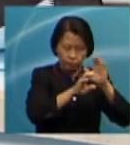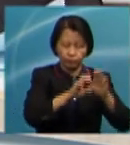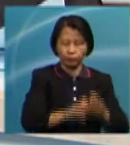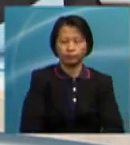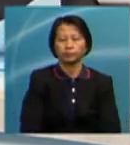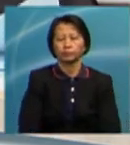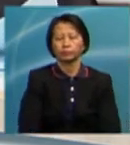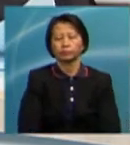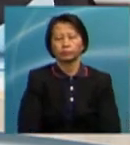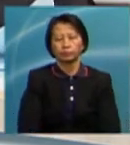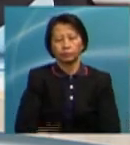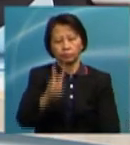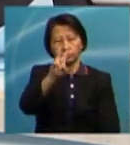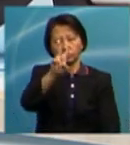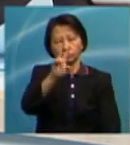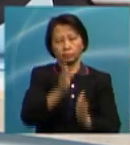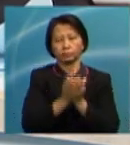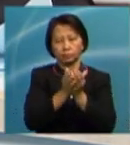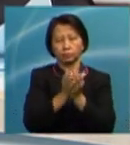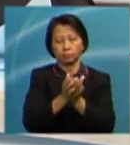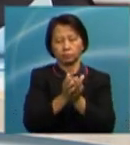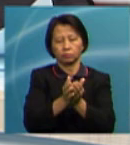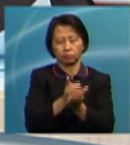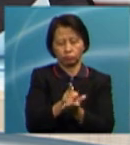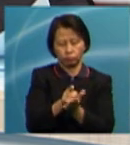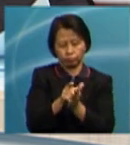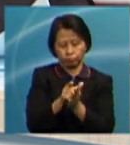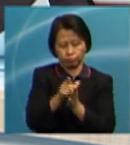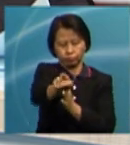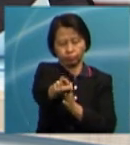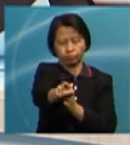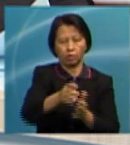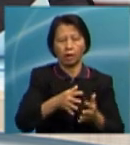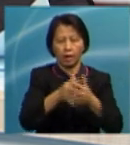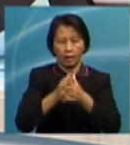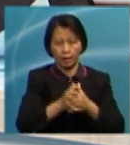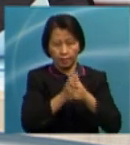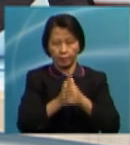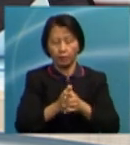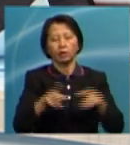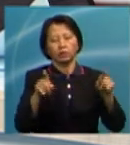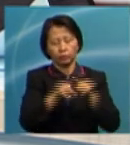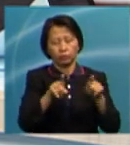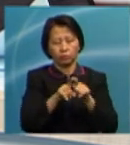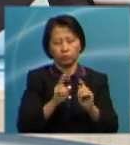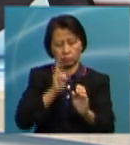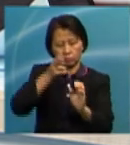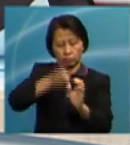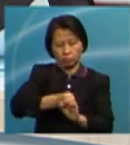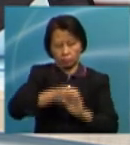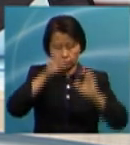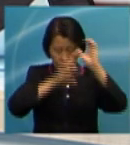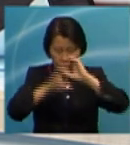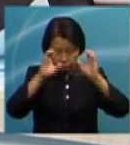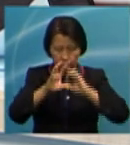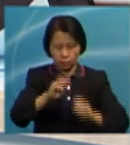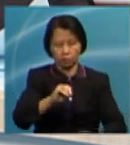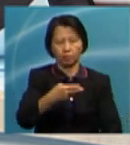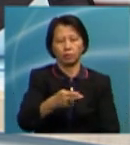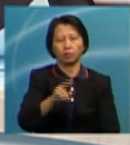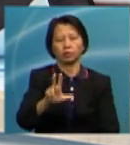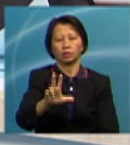Dalam pada itu Dua kapalemnah peluru berpandu Amerika Syarikat juga menyertai misi mencari